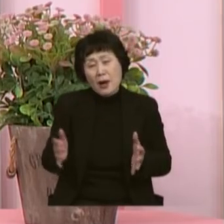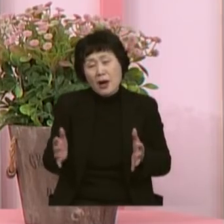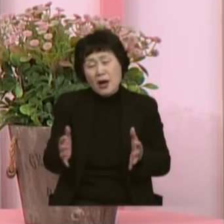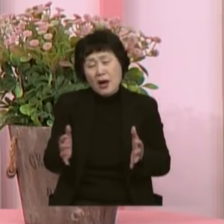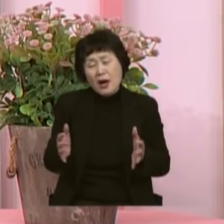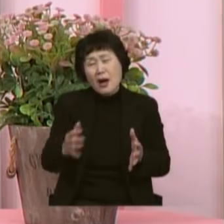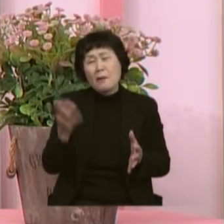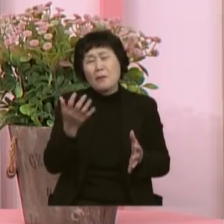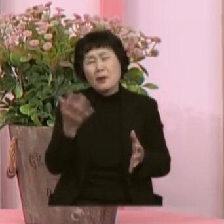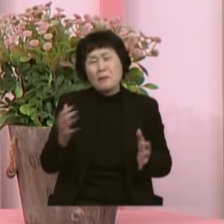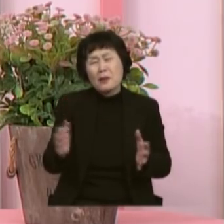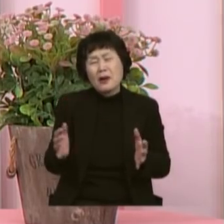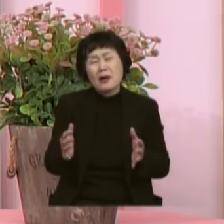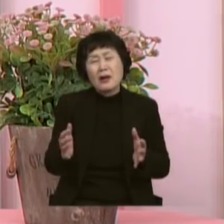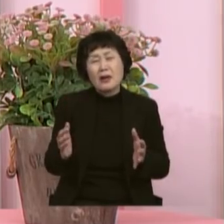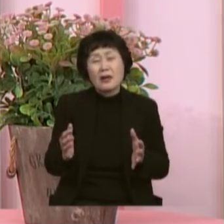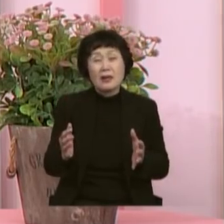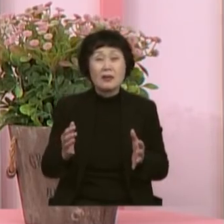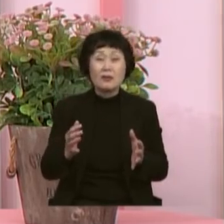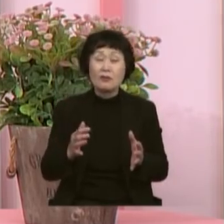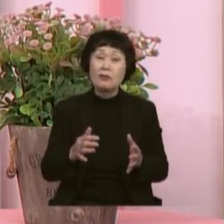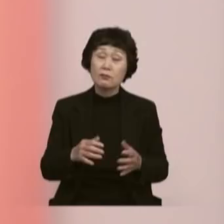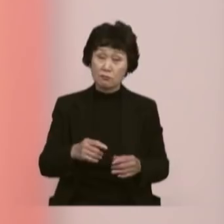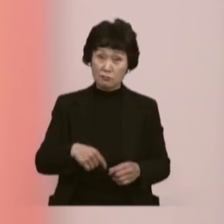아니, 아나 그 제가 솔직하게